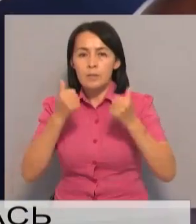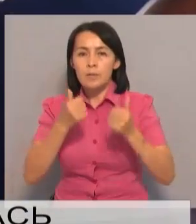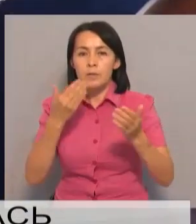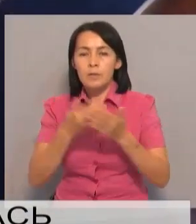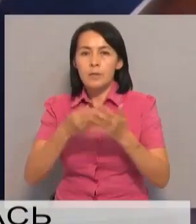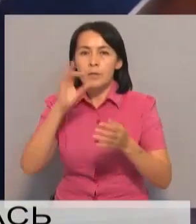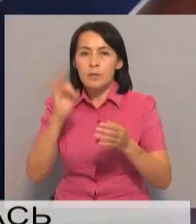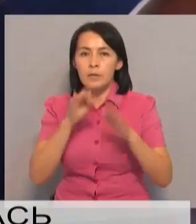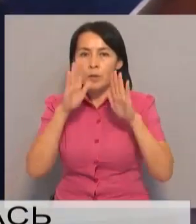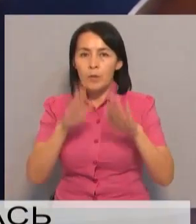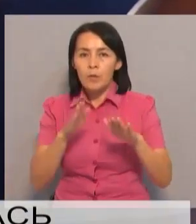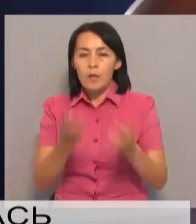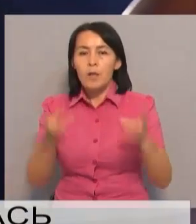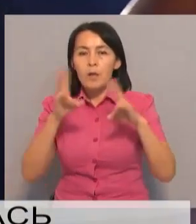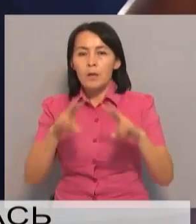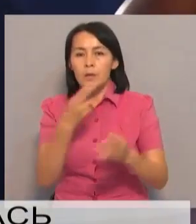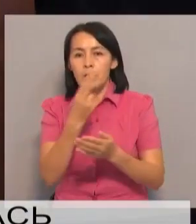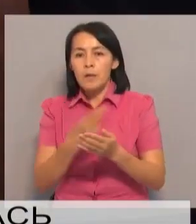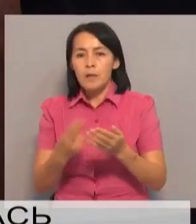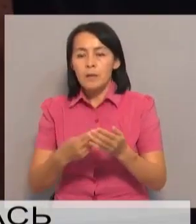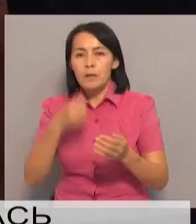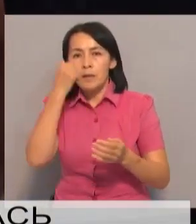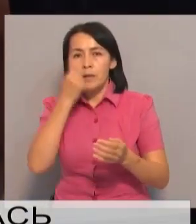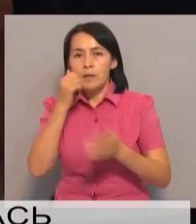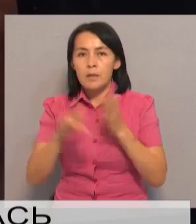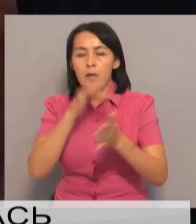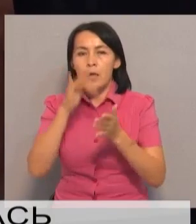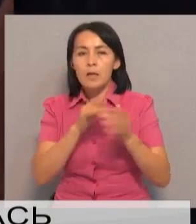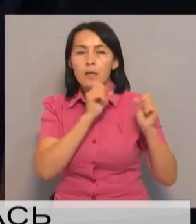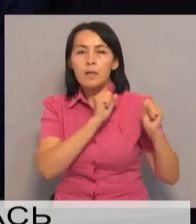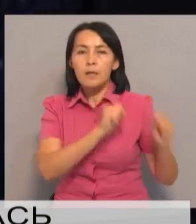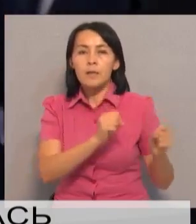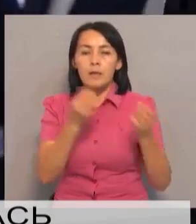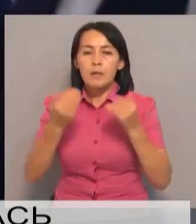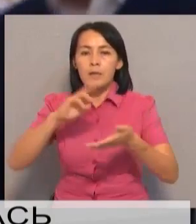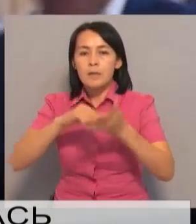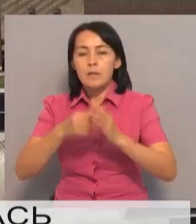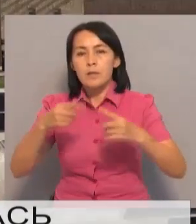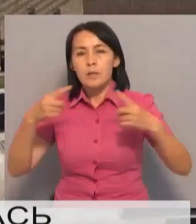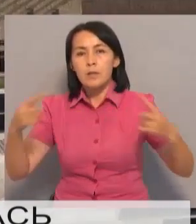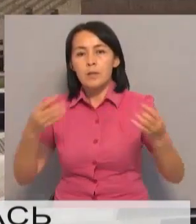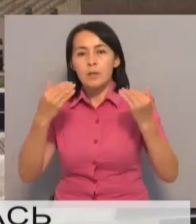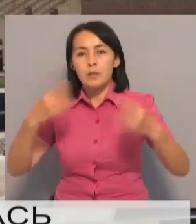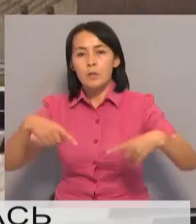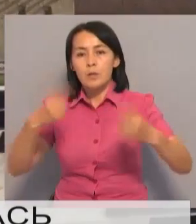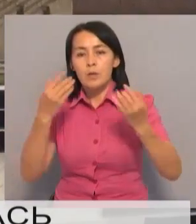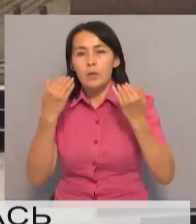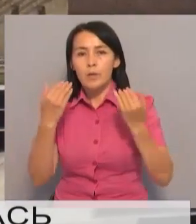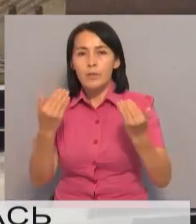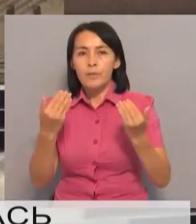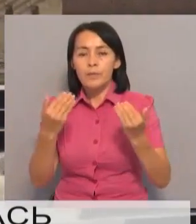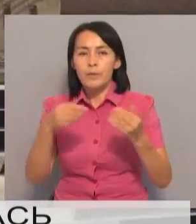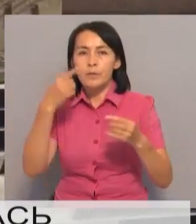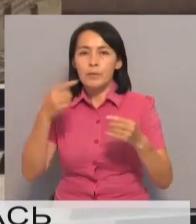воплотить исторический дизайн и архитектуру цитадели. Сохранились оригинальная планировка различных построек,